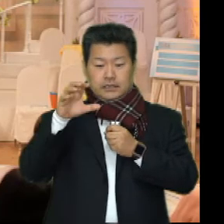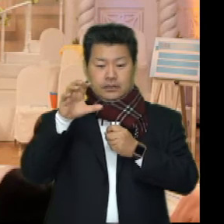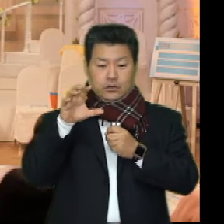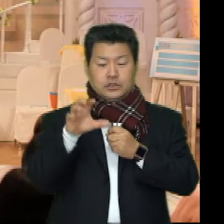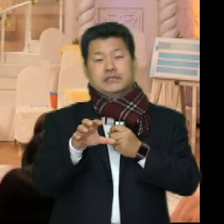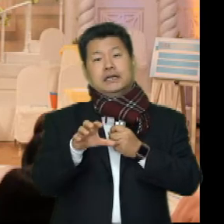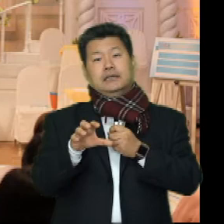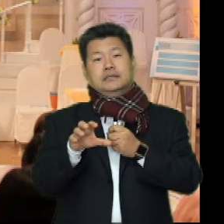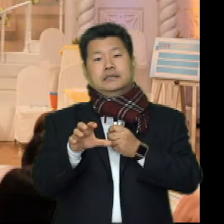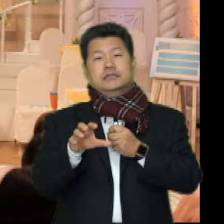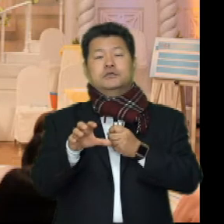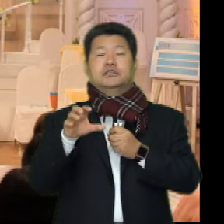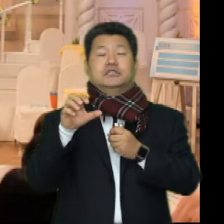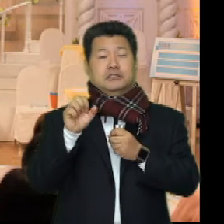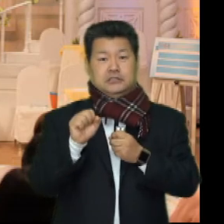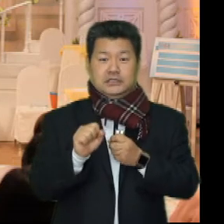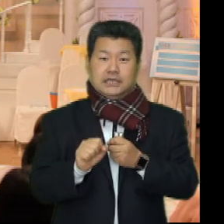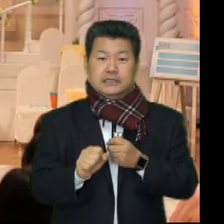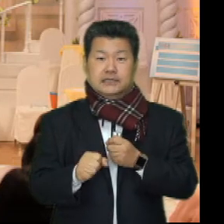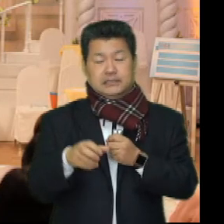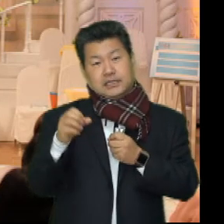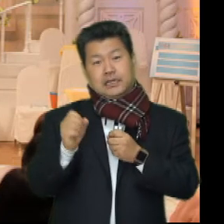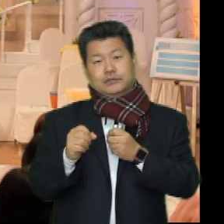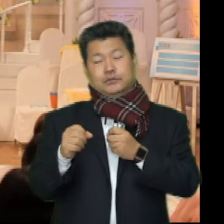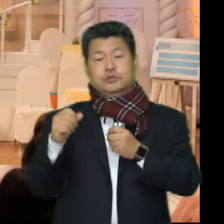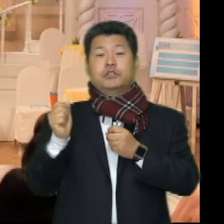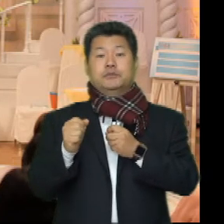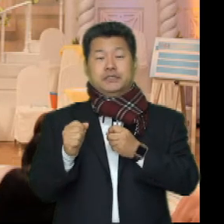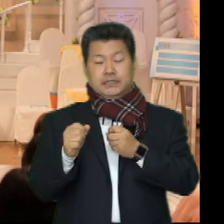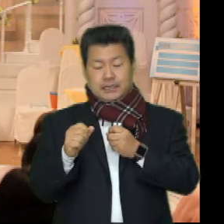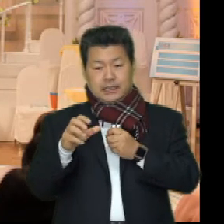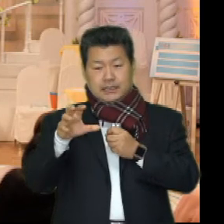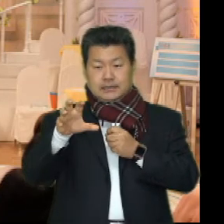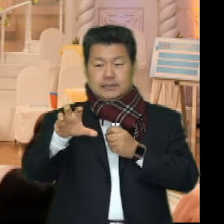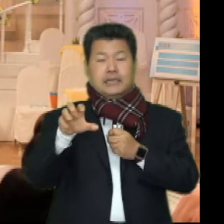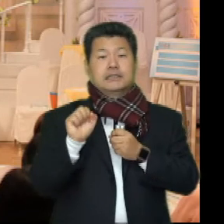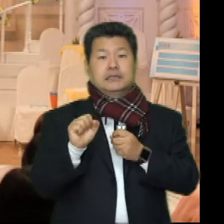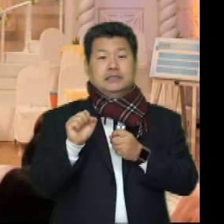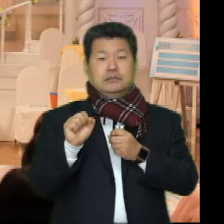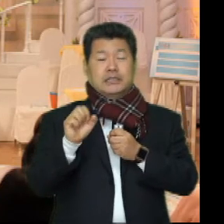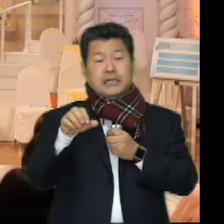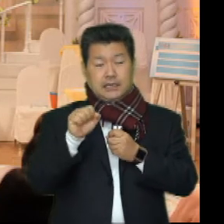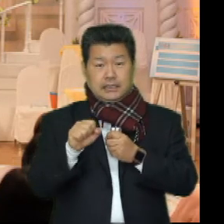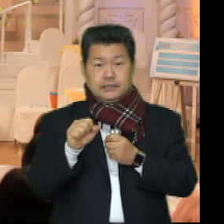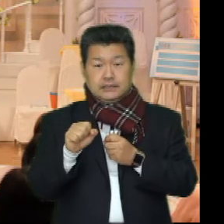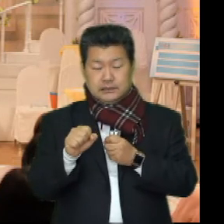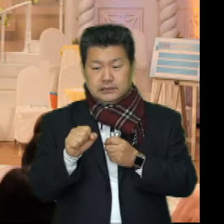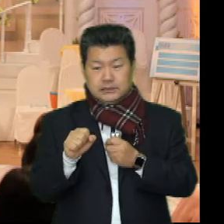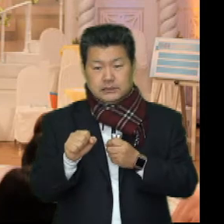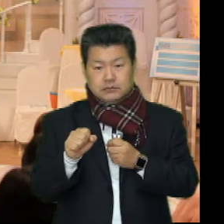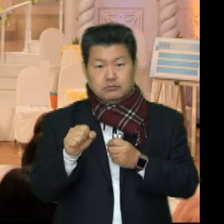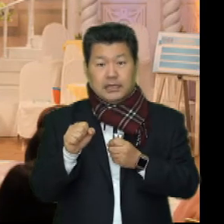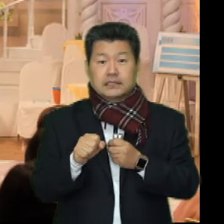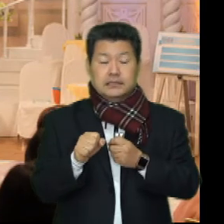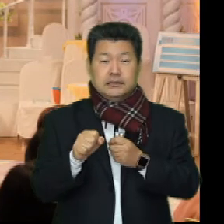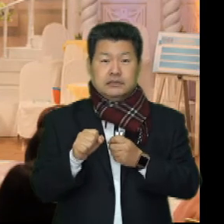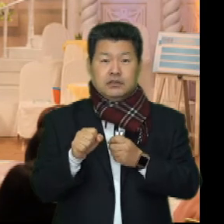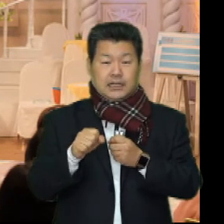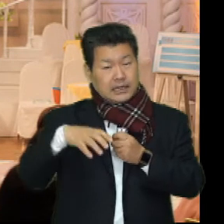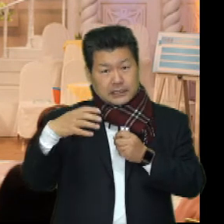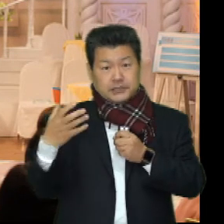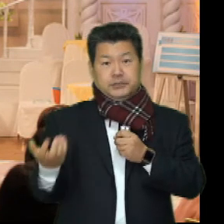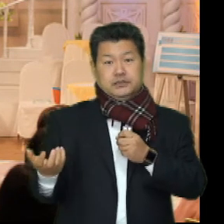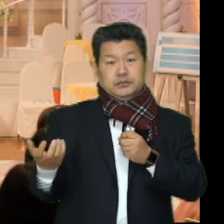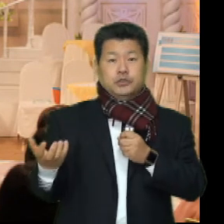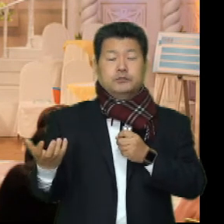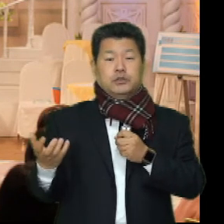그리고 혹시나 이제 너무 시끄러워진다든지 이렇게 해가지고 손님들이 이제 자기 반찬의 그